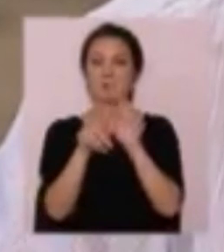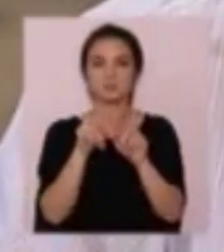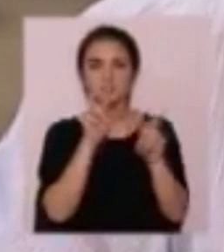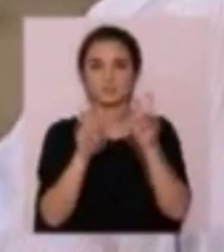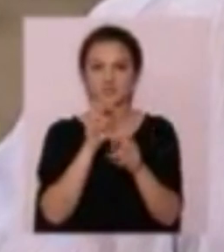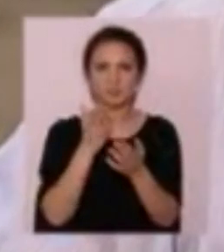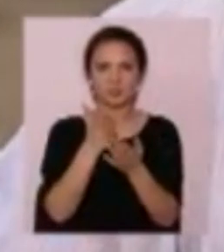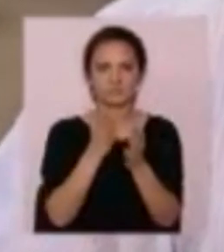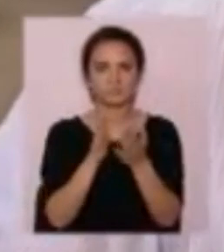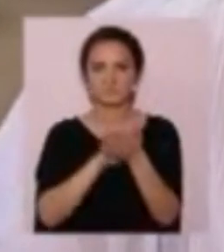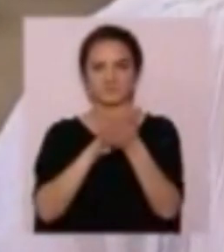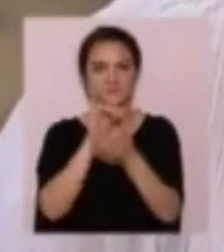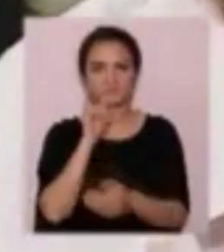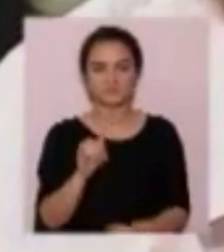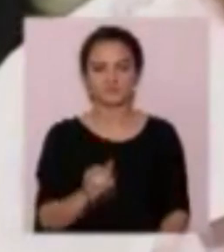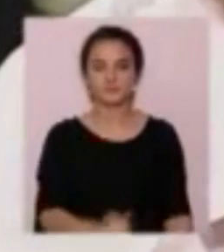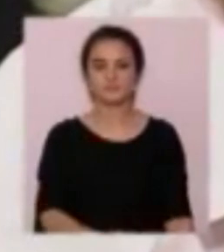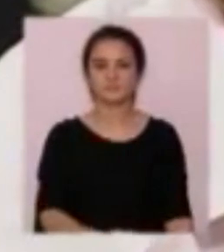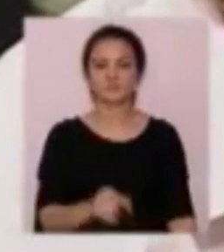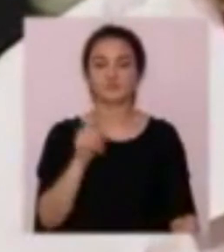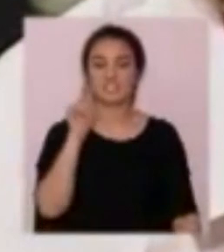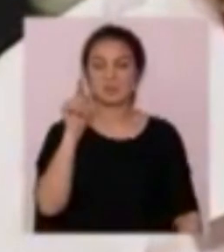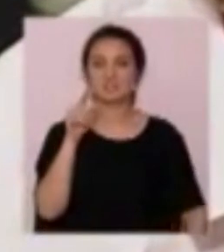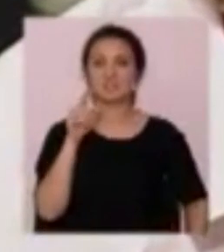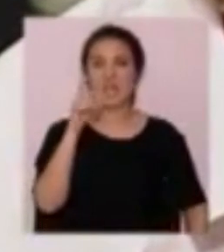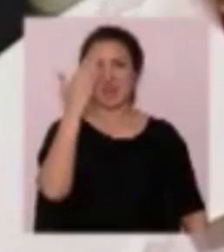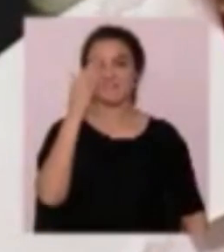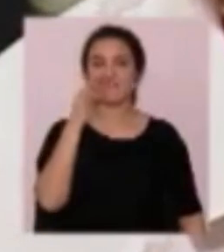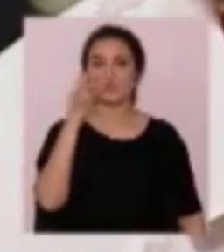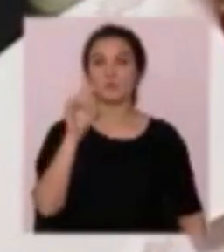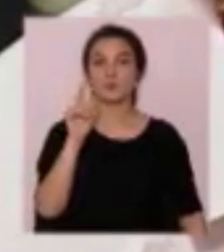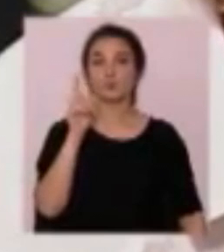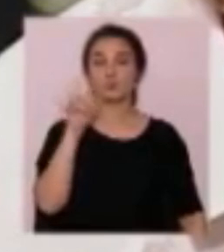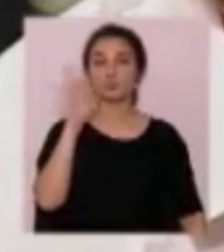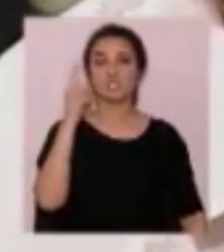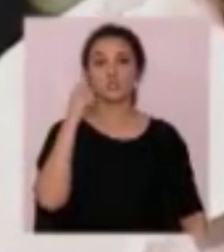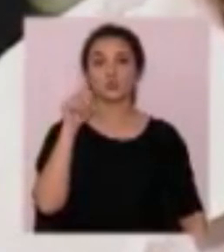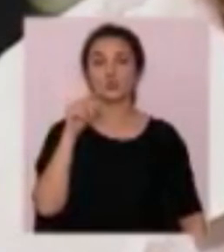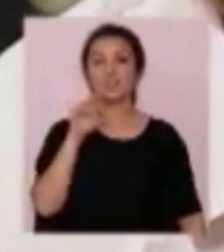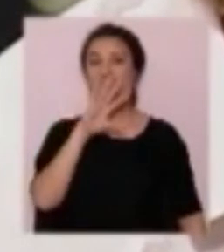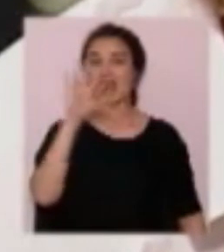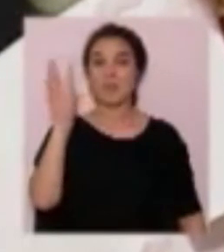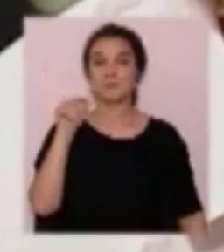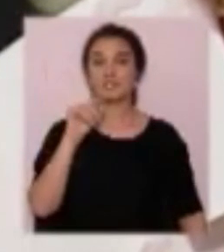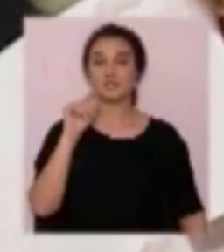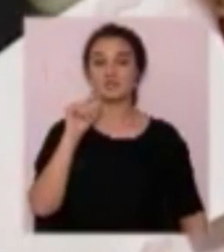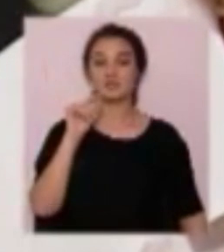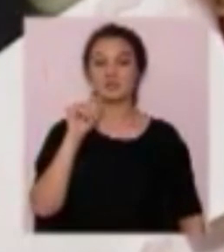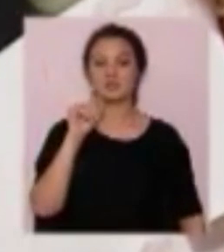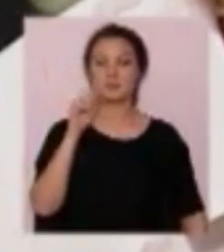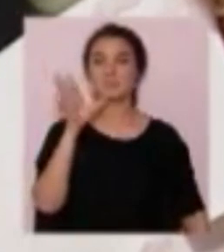პოულობს. ხო და იმასაც ვაუბნები ხალხს რომ ისიც რომ უნდა გაითვალისწინონ და მიუხედავად იმისა რომ გაწმენდილია